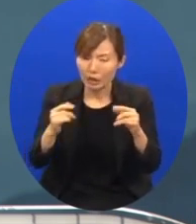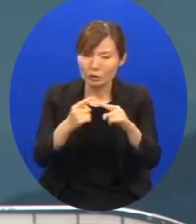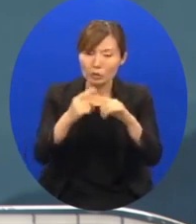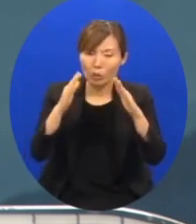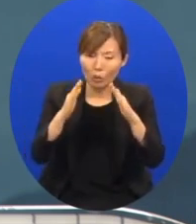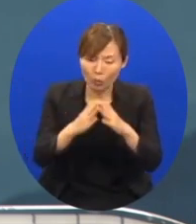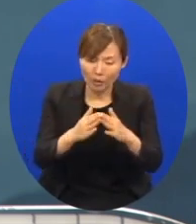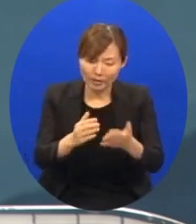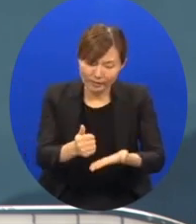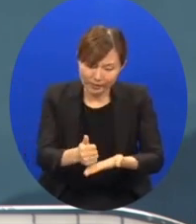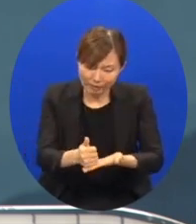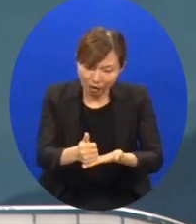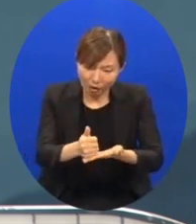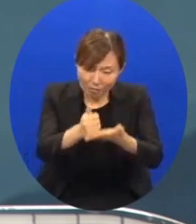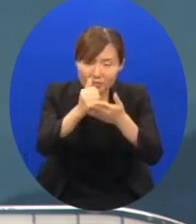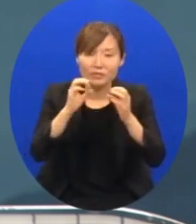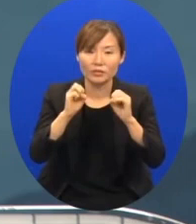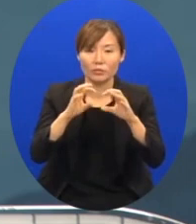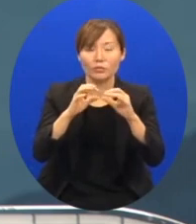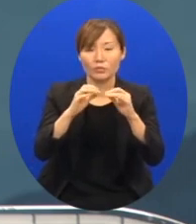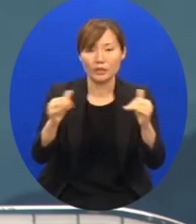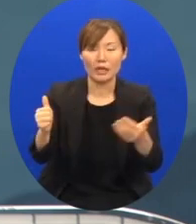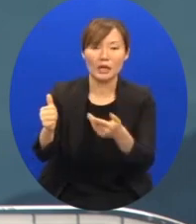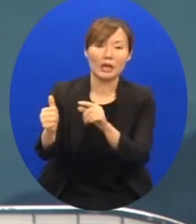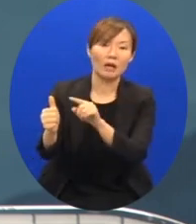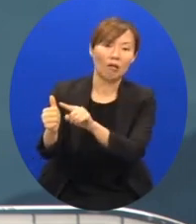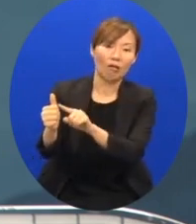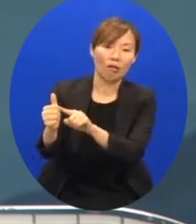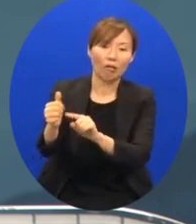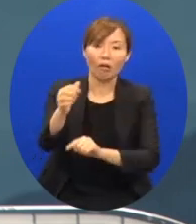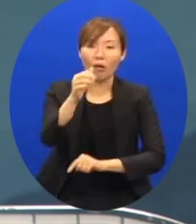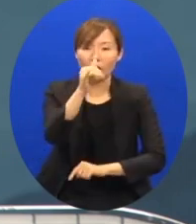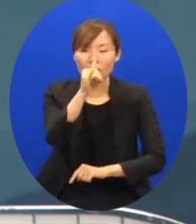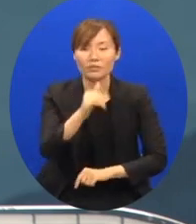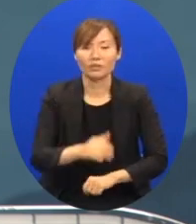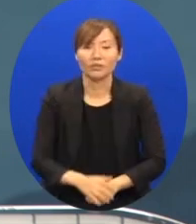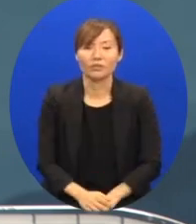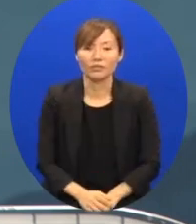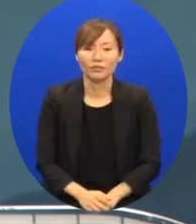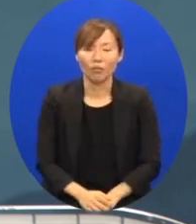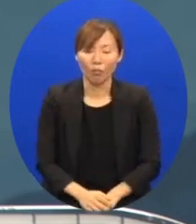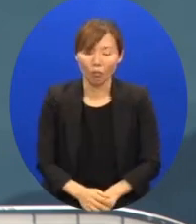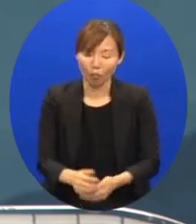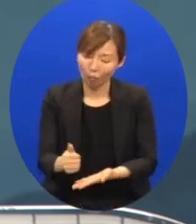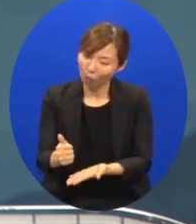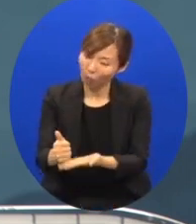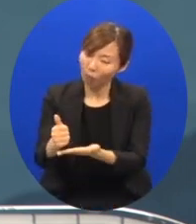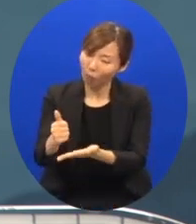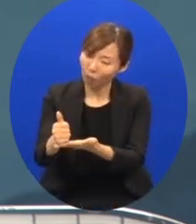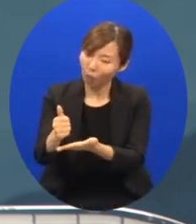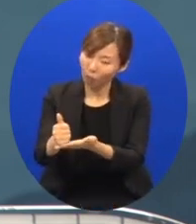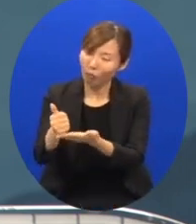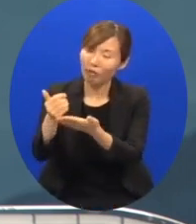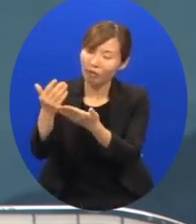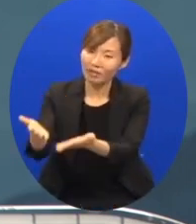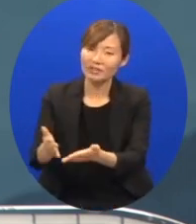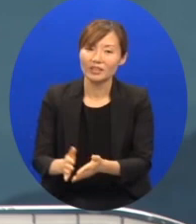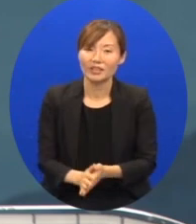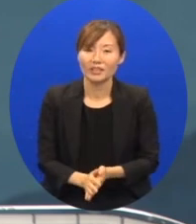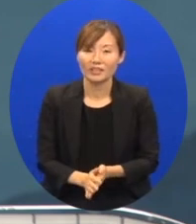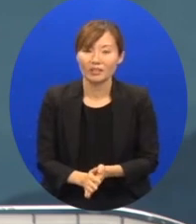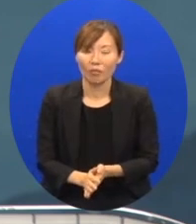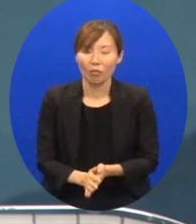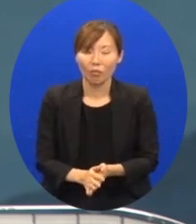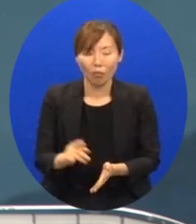부흥시키고 있다는 것 참 기특한 전도사 아닙니다 그렇게 생각을 했었는데 어느날 저를 상담 할게 있다고